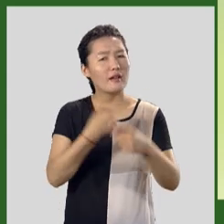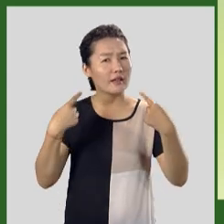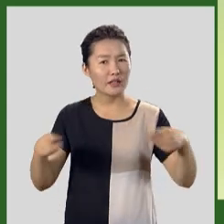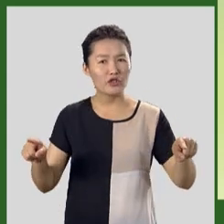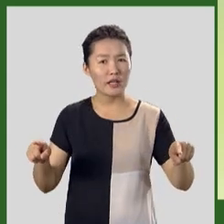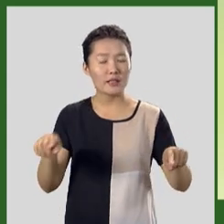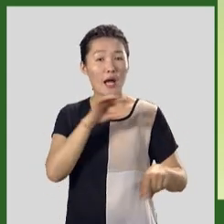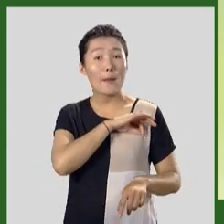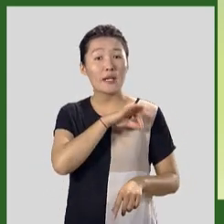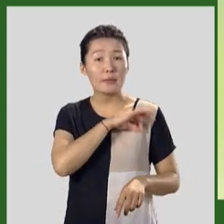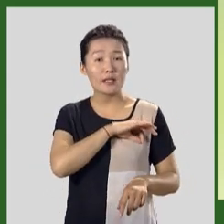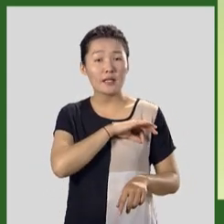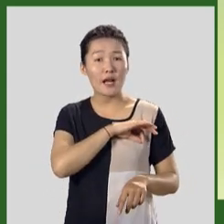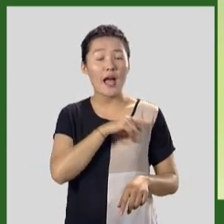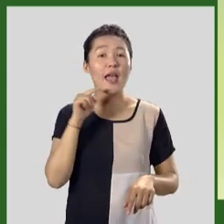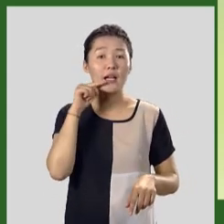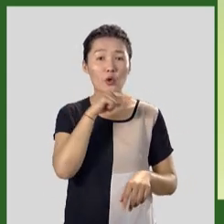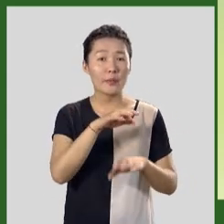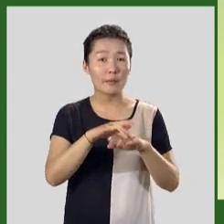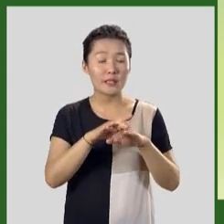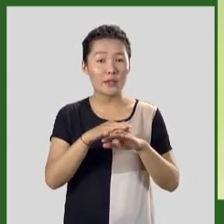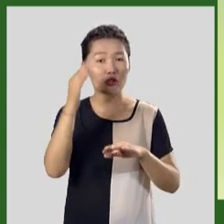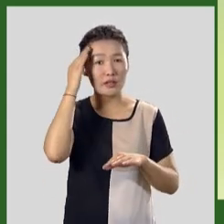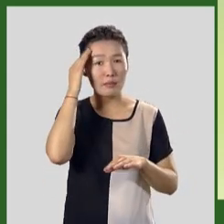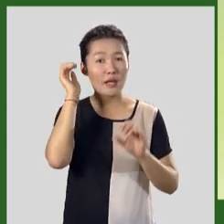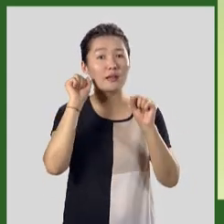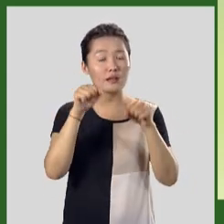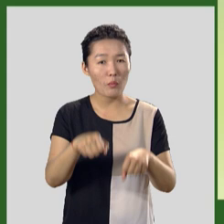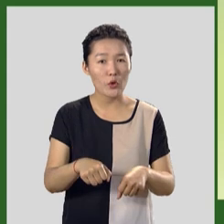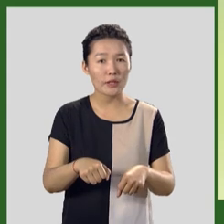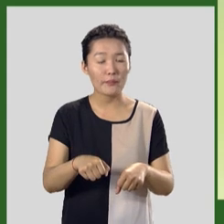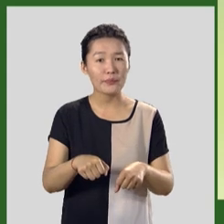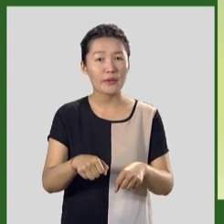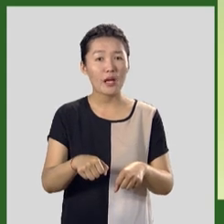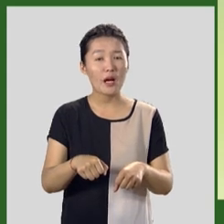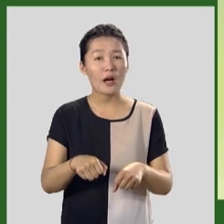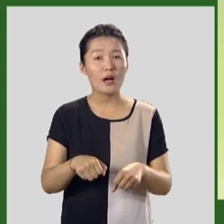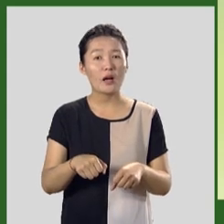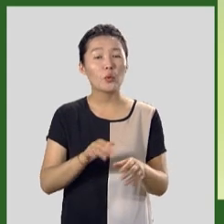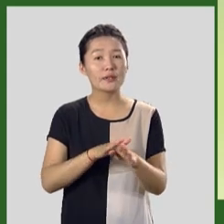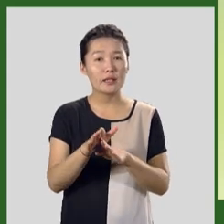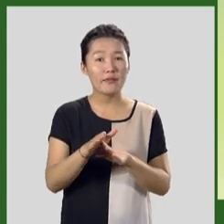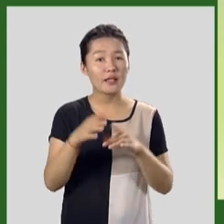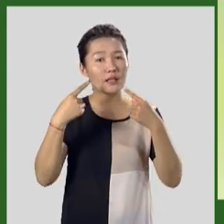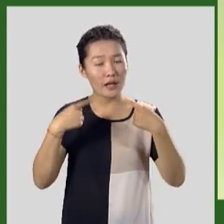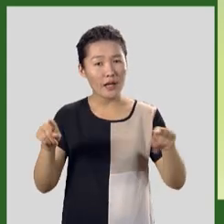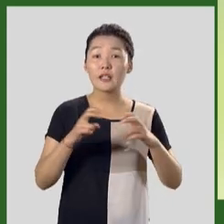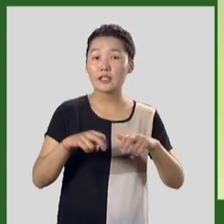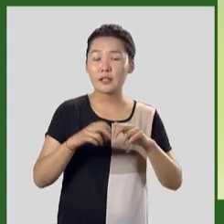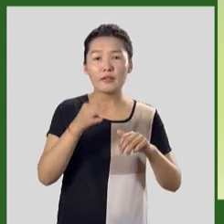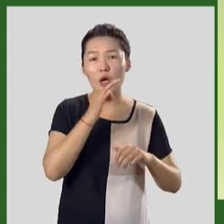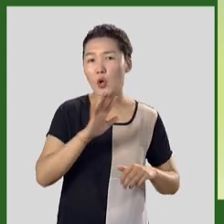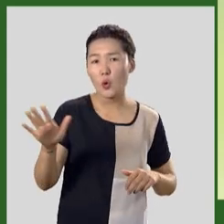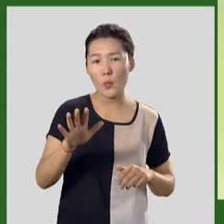Применяя экономико-математический метод, можно установить разницу и причину. Исследование